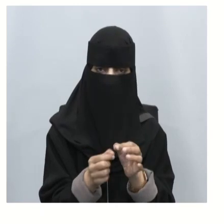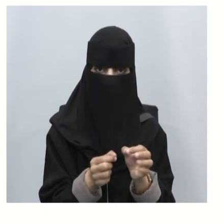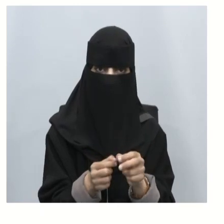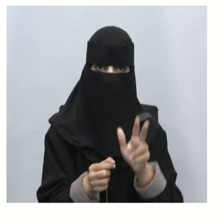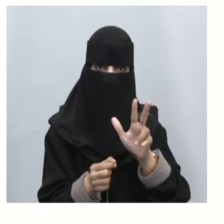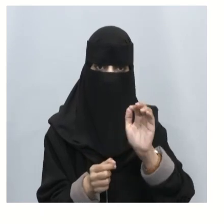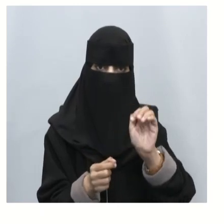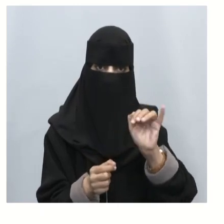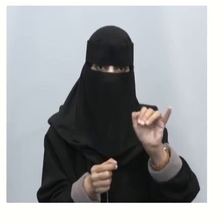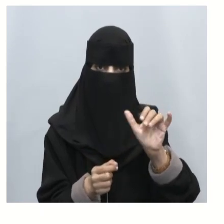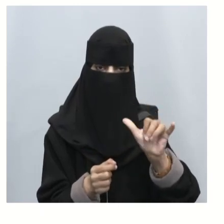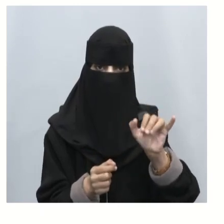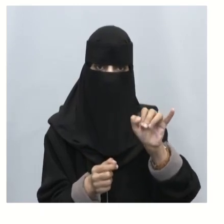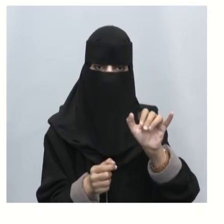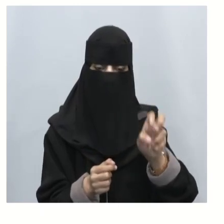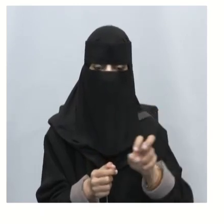الحميمه